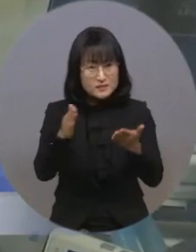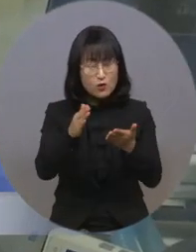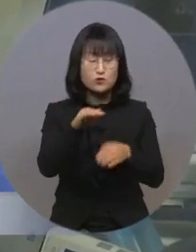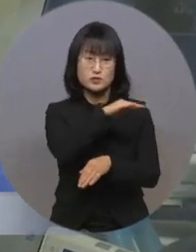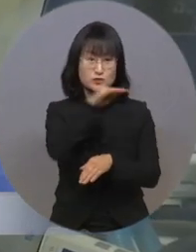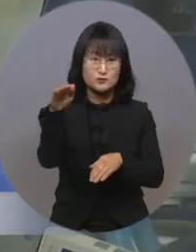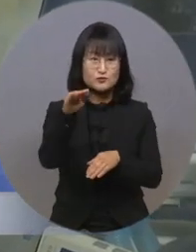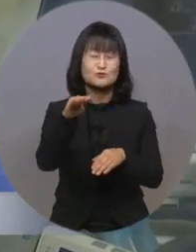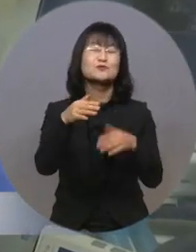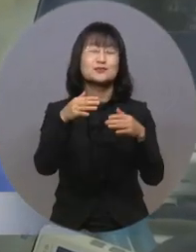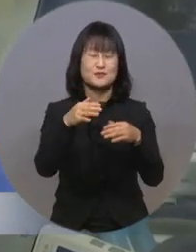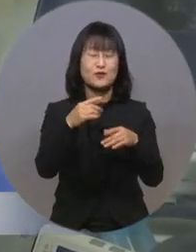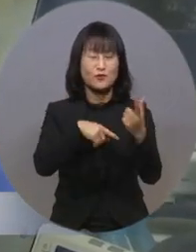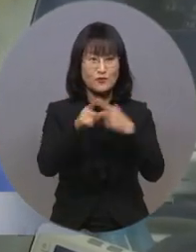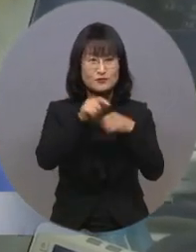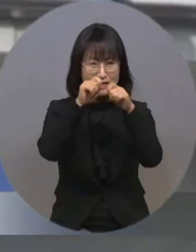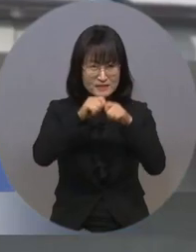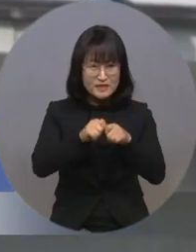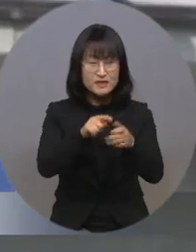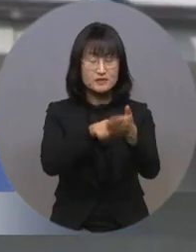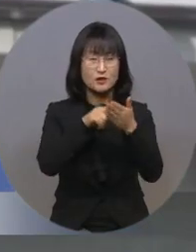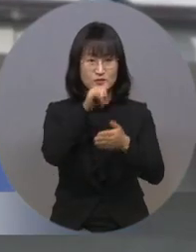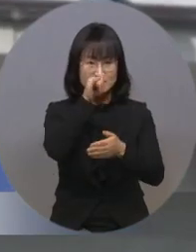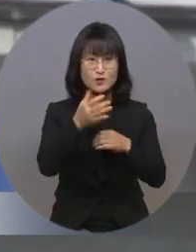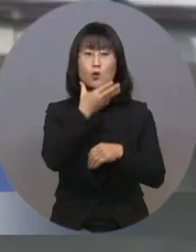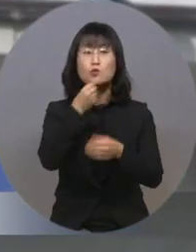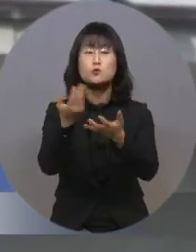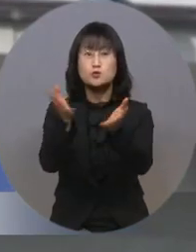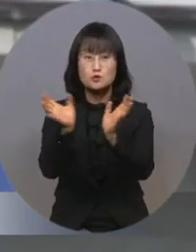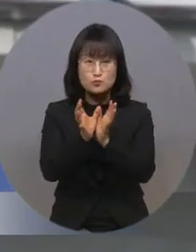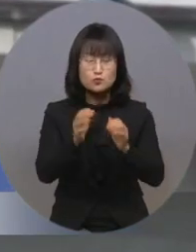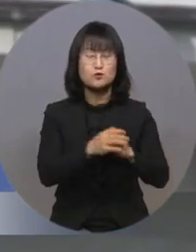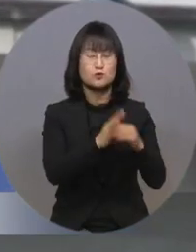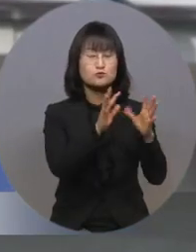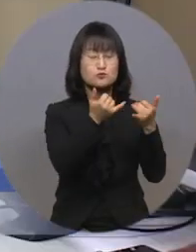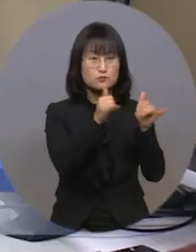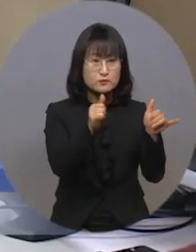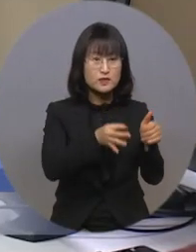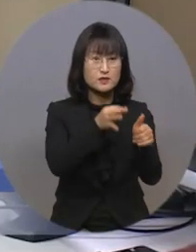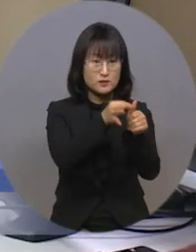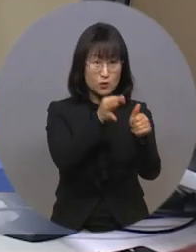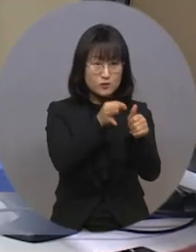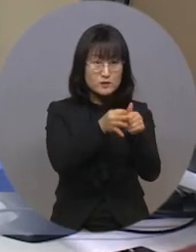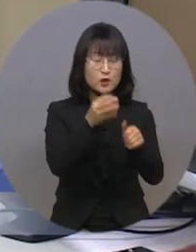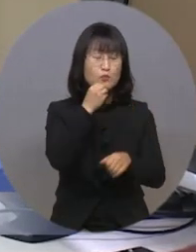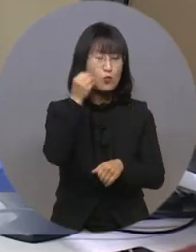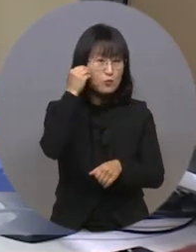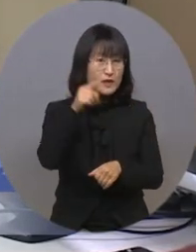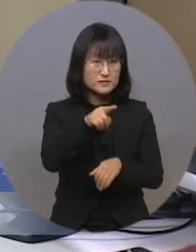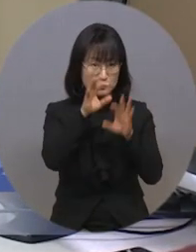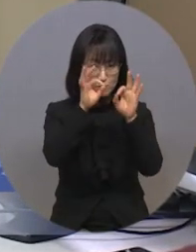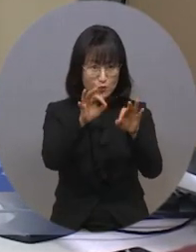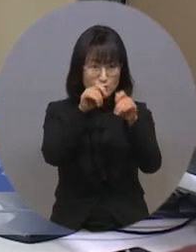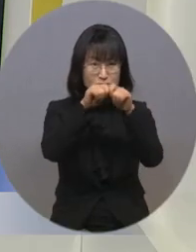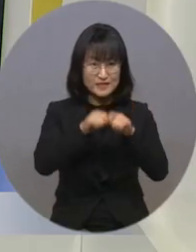내용에 대한 보다 상세한 내용은 보건복지부와 국민연금공단 누리집에서 확인할 수 있습니다.